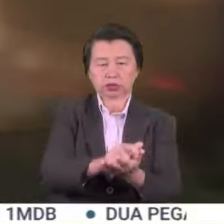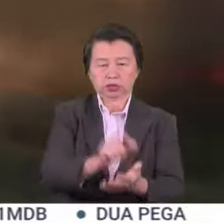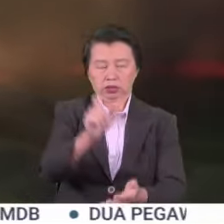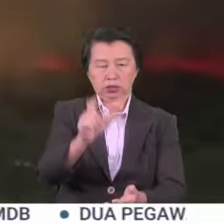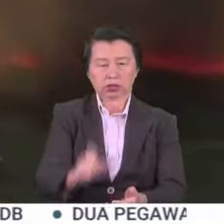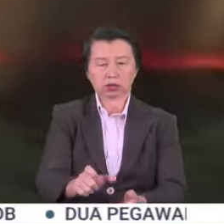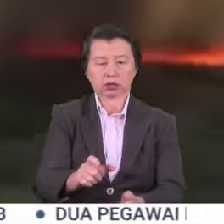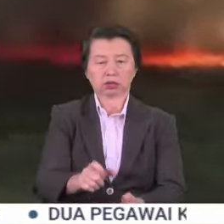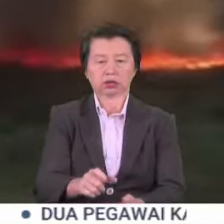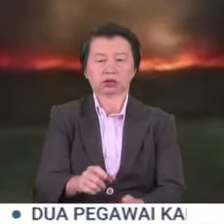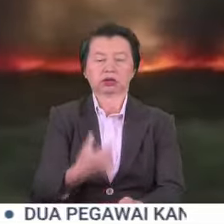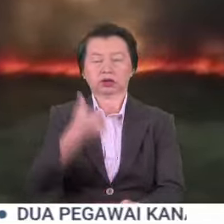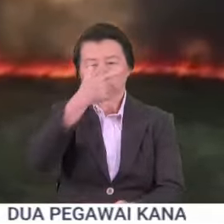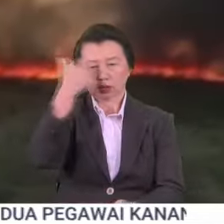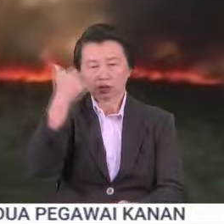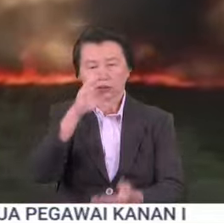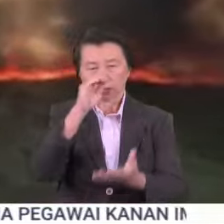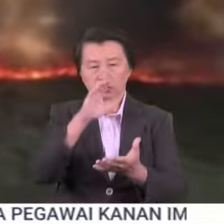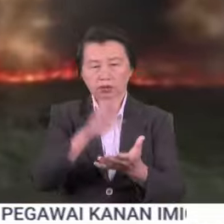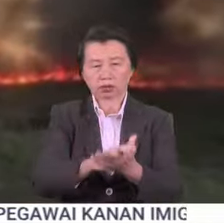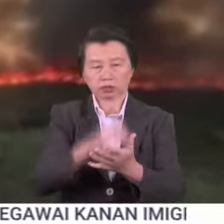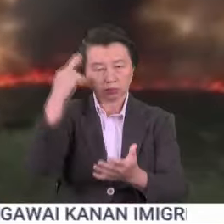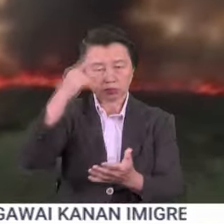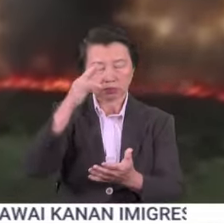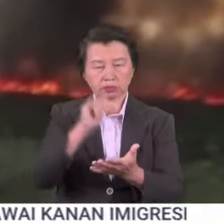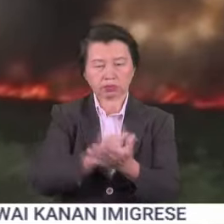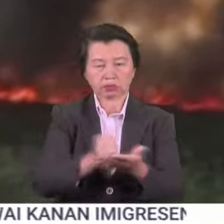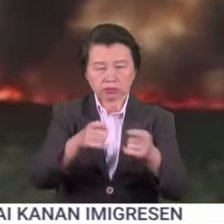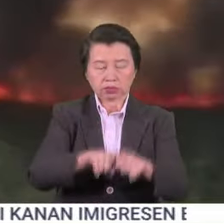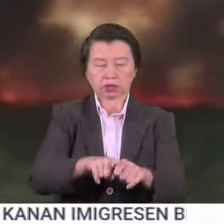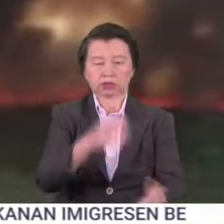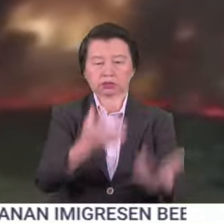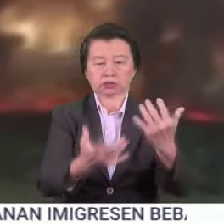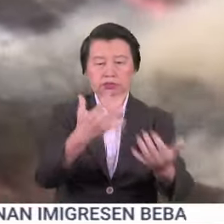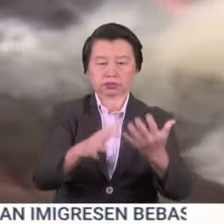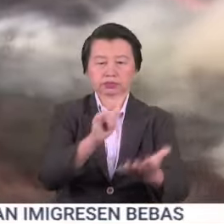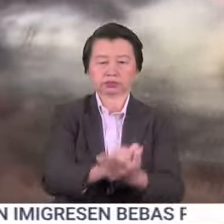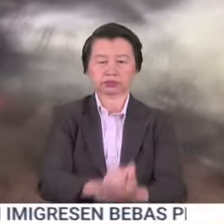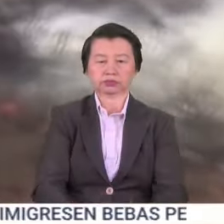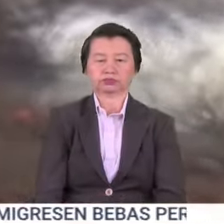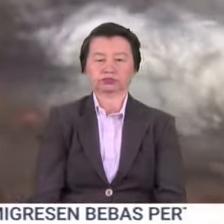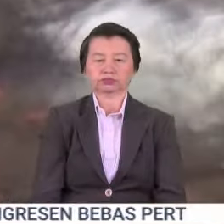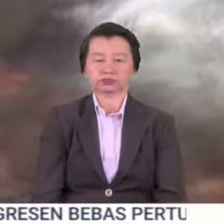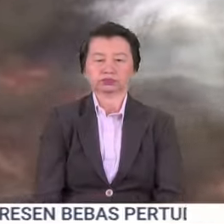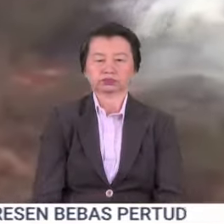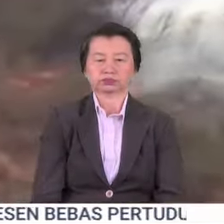seorang suspek ditangkap kerana dipercayai penyebab berlaku kebakaran tersebut.